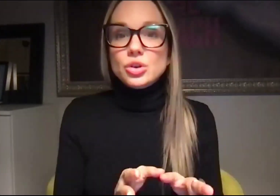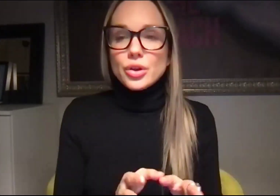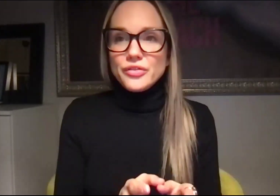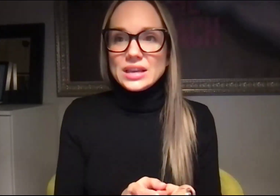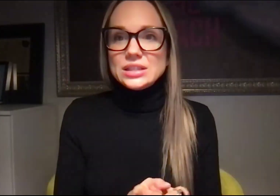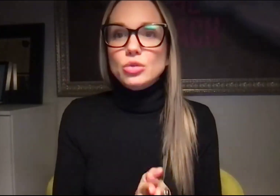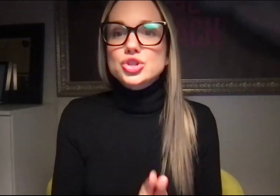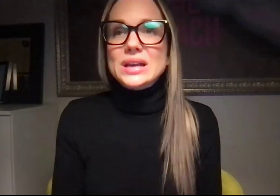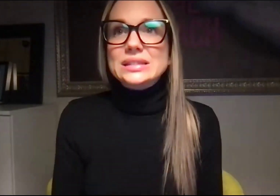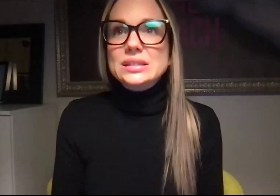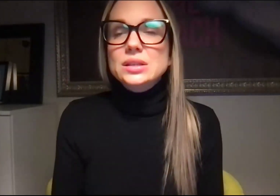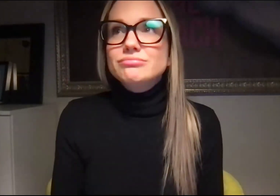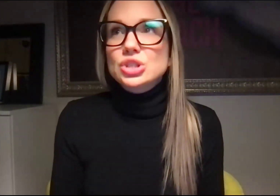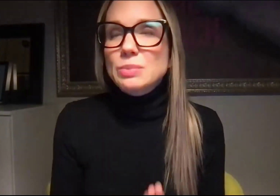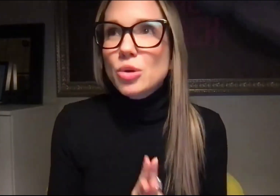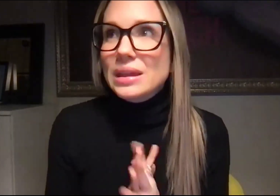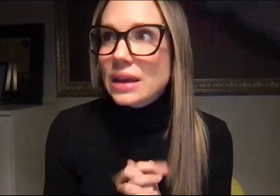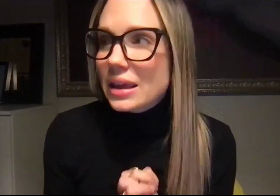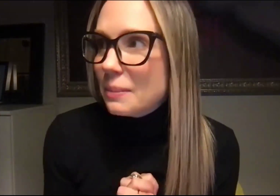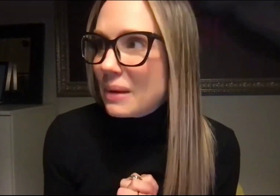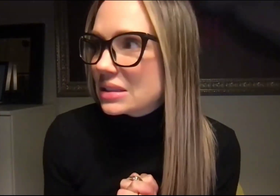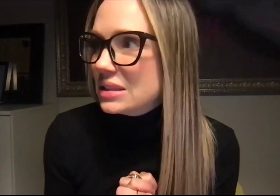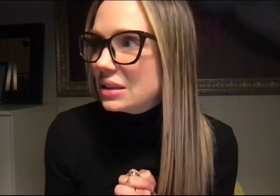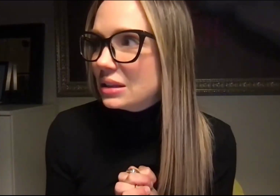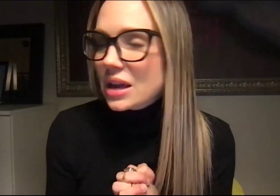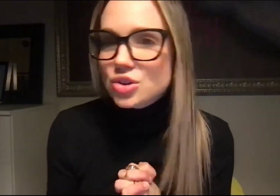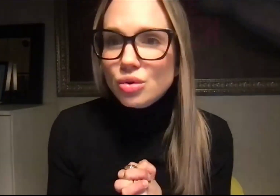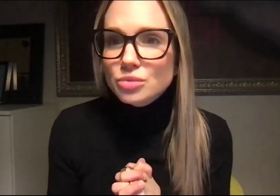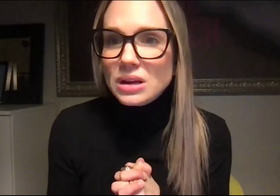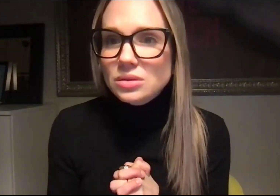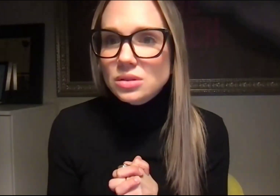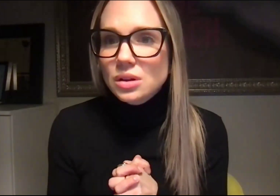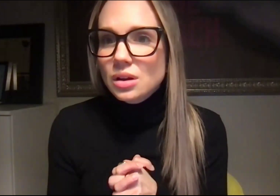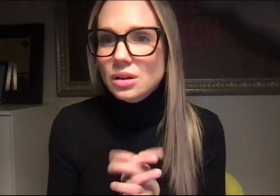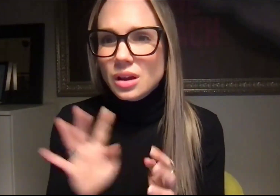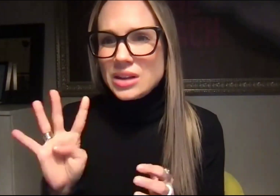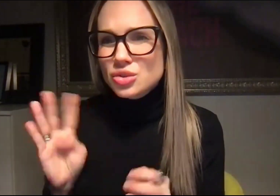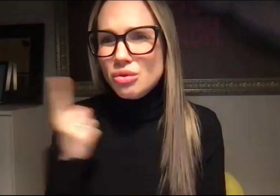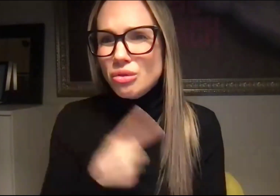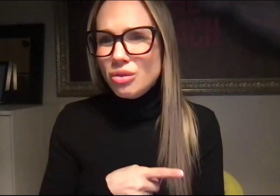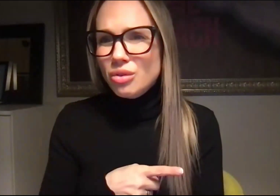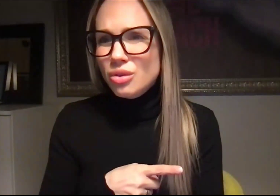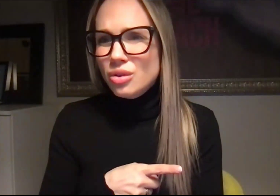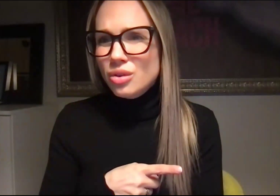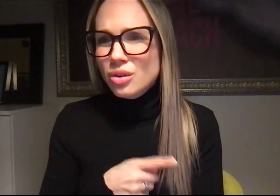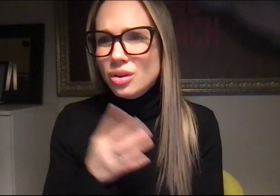Donc, là, ce qu'on a fait, c'est qu'on a choisi, je sais pas combien de temps qu'elle était partie, 4 jours, je pense.